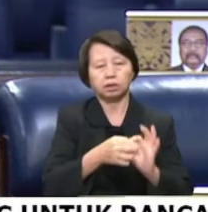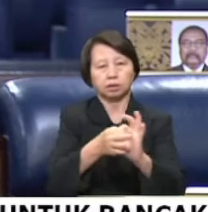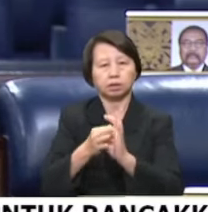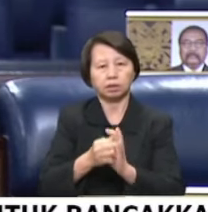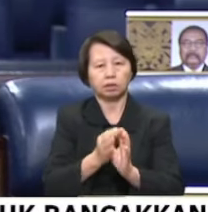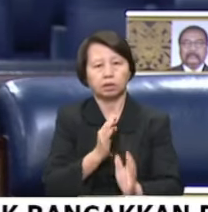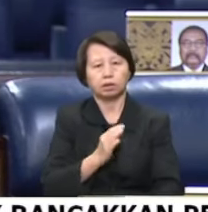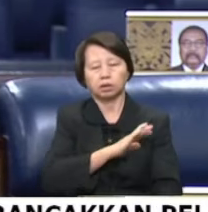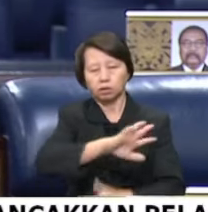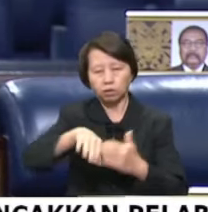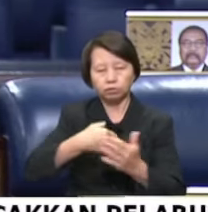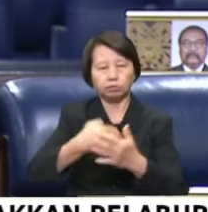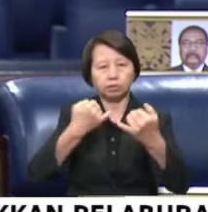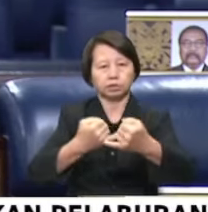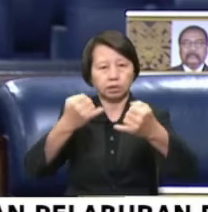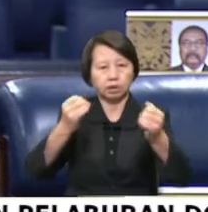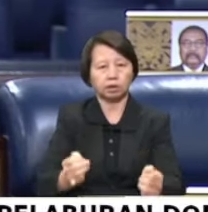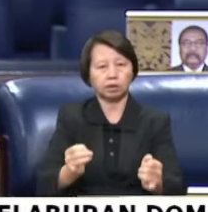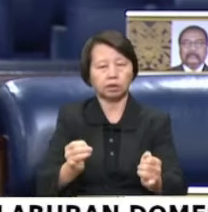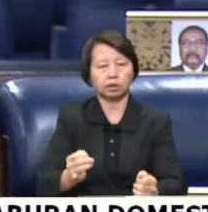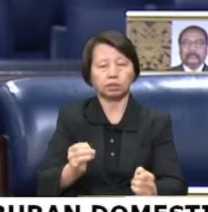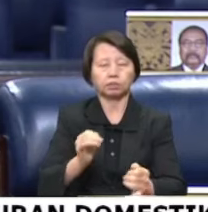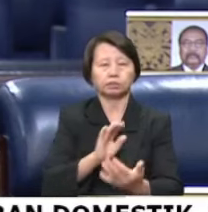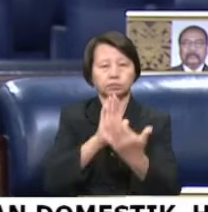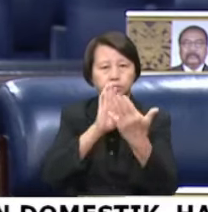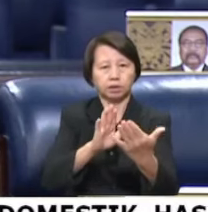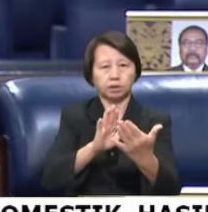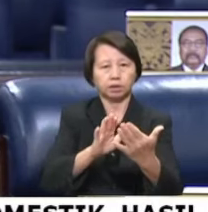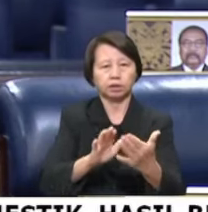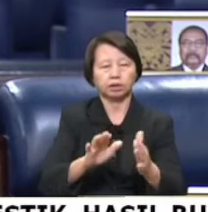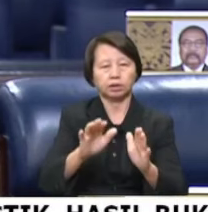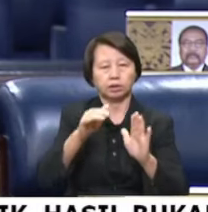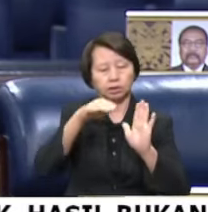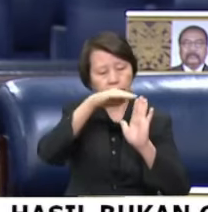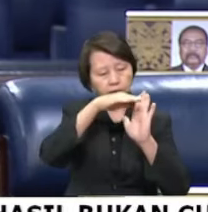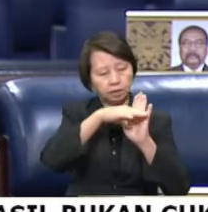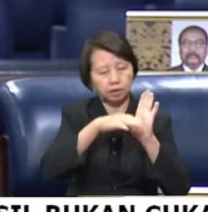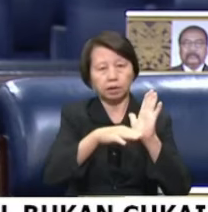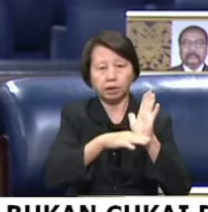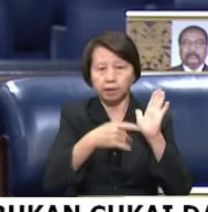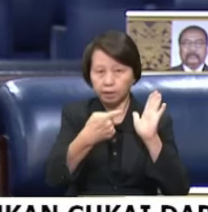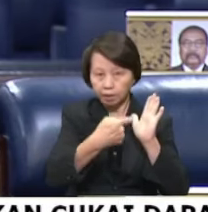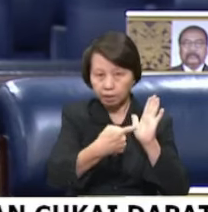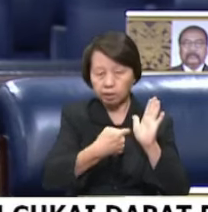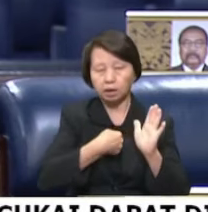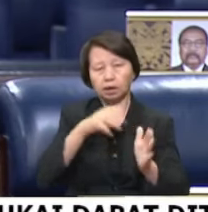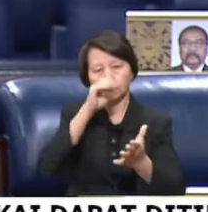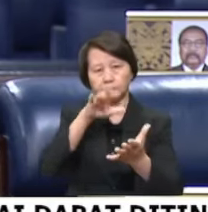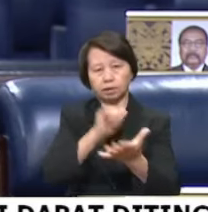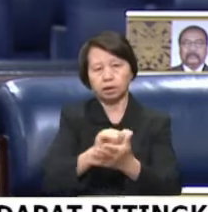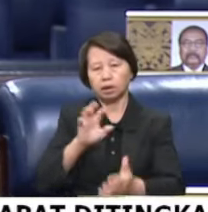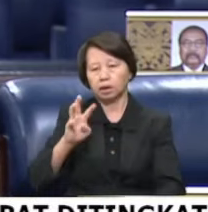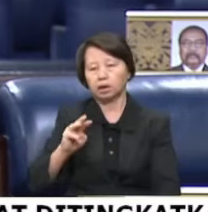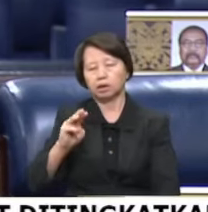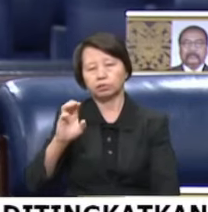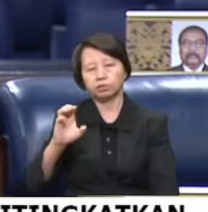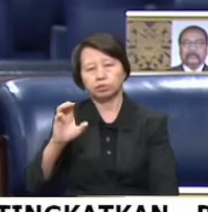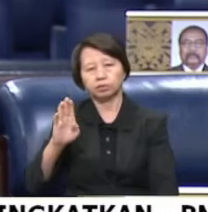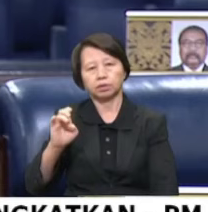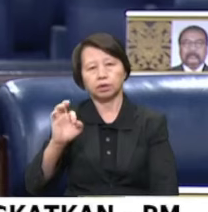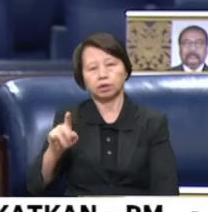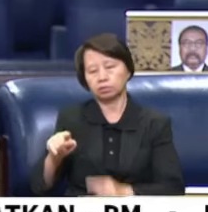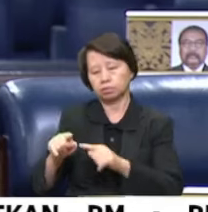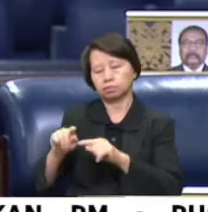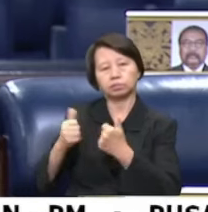semua jabatan kementerian terhadap agenda nasional ini, saya yakin MCBA akan menjadi agensi